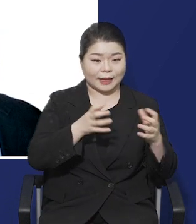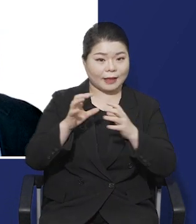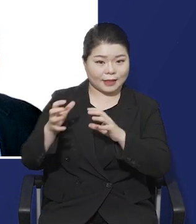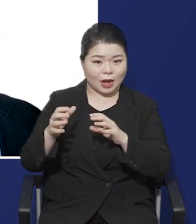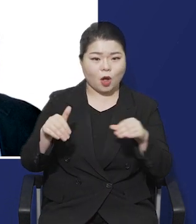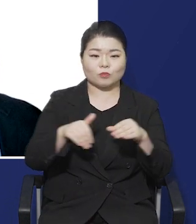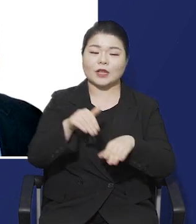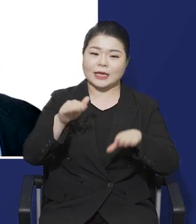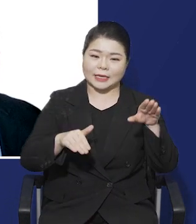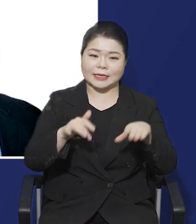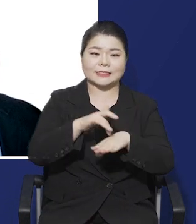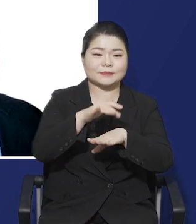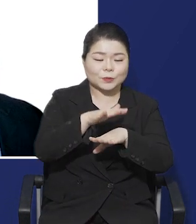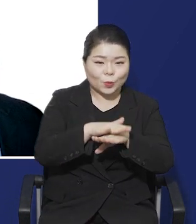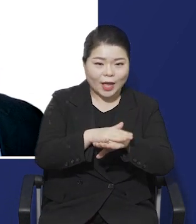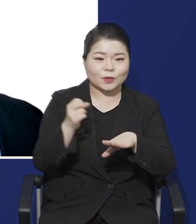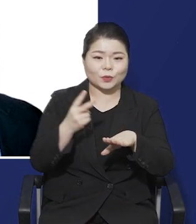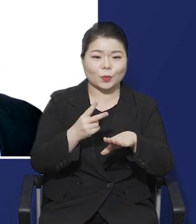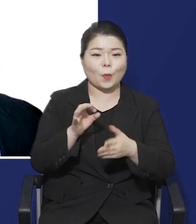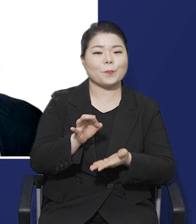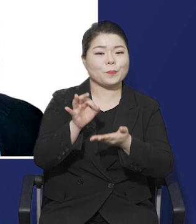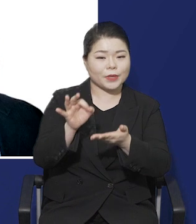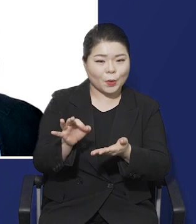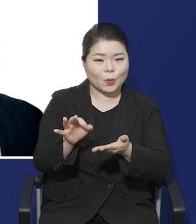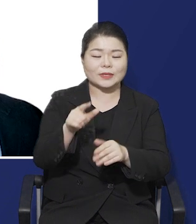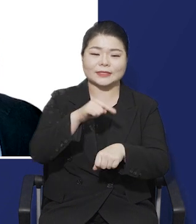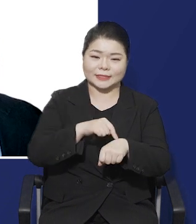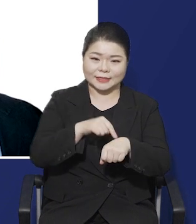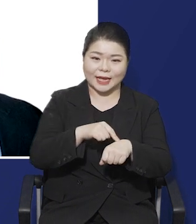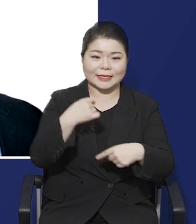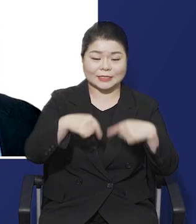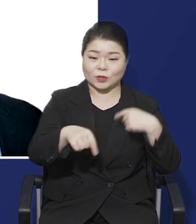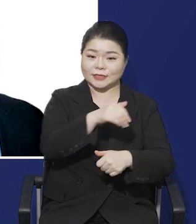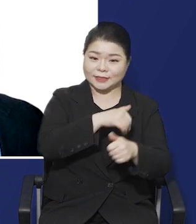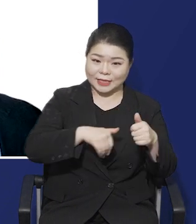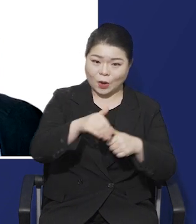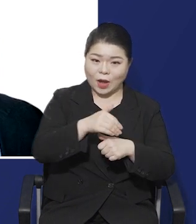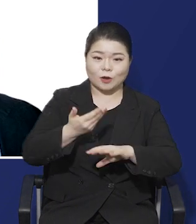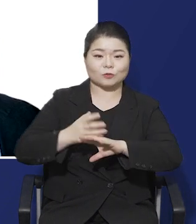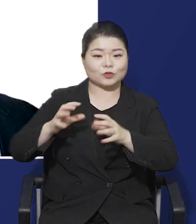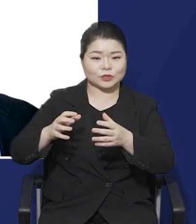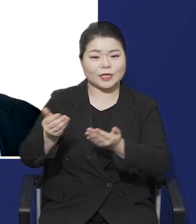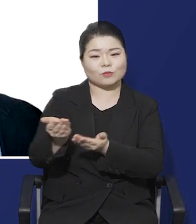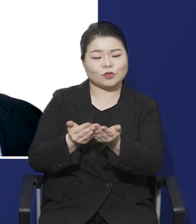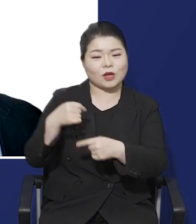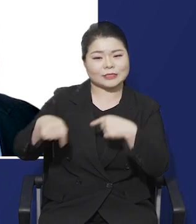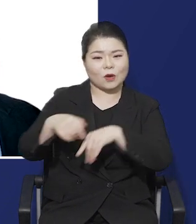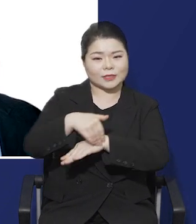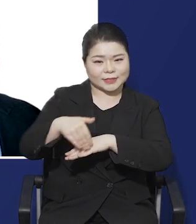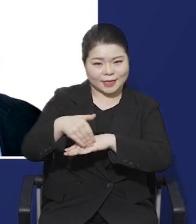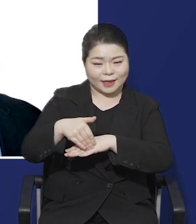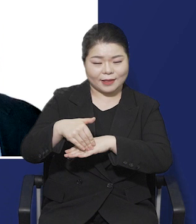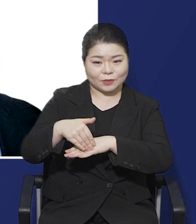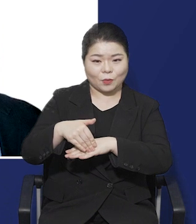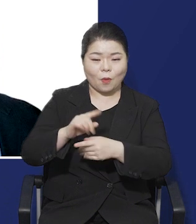차이와 습관, 그리고 운송 비용과 운송 시간, 정치적 상황과 국제 무역 정책 및 외국